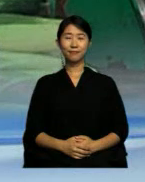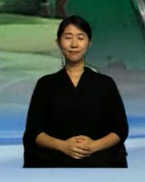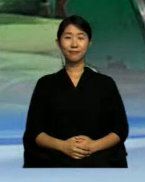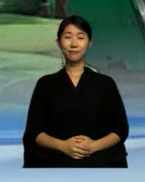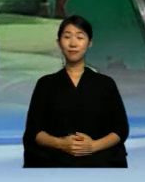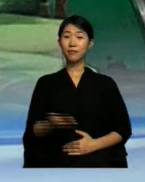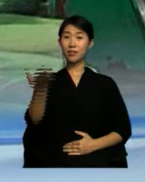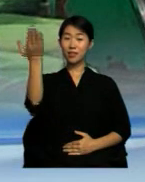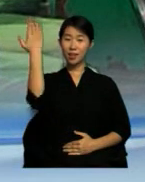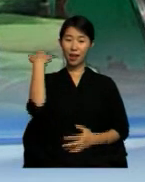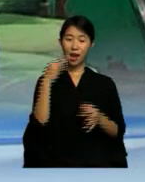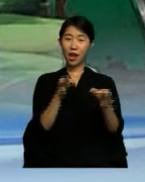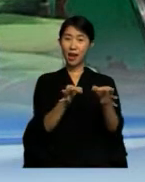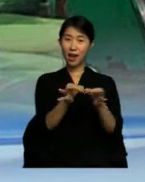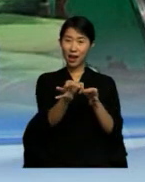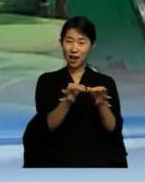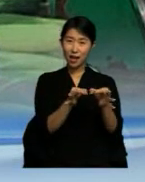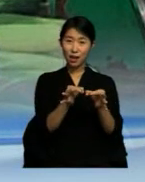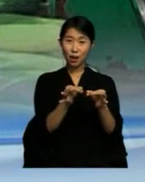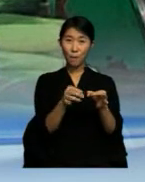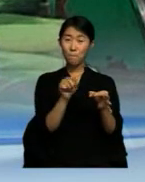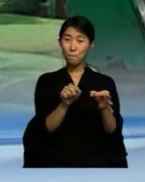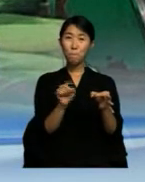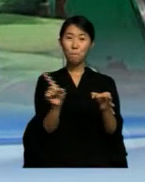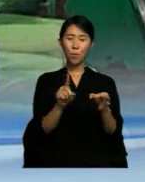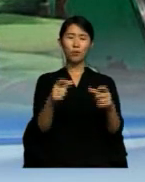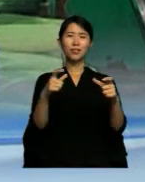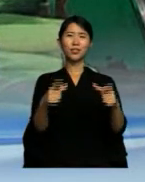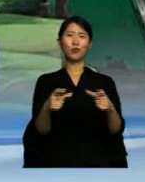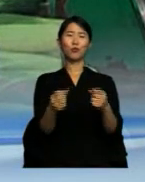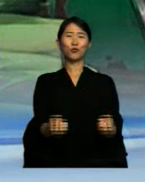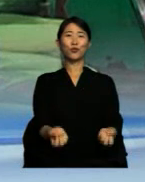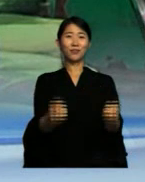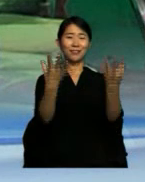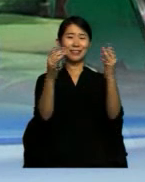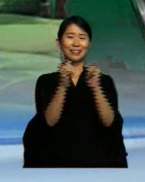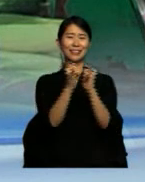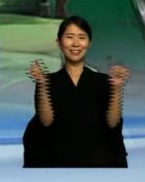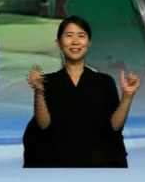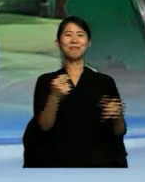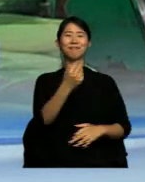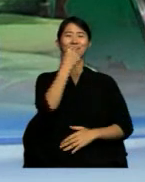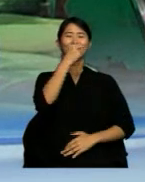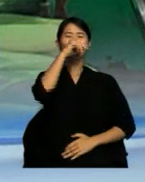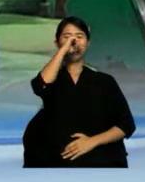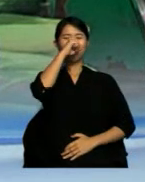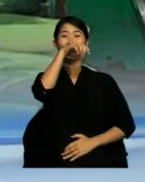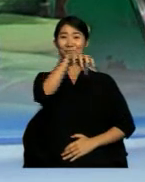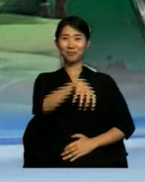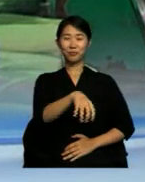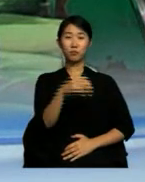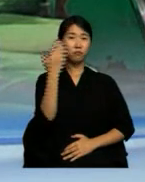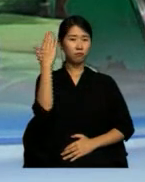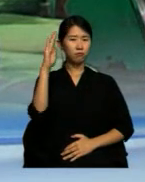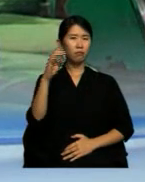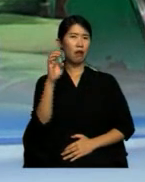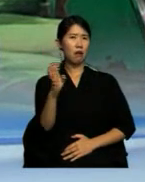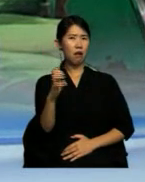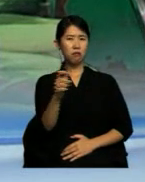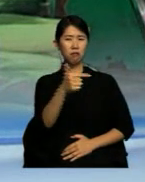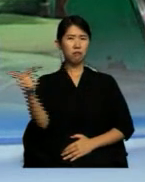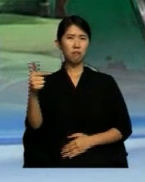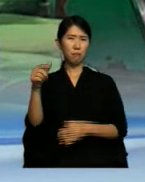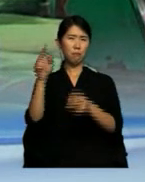예전의 장날은 지역의 한 축제로 사람 냄새 나는 정겨운 곳이었는데요. 요즘은 대형마트가 들어서면서